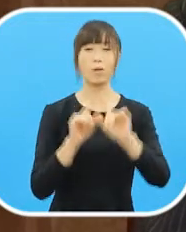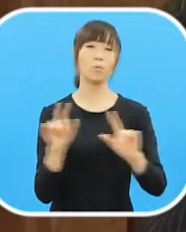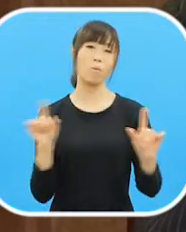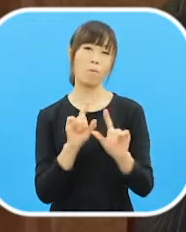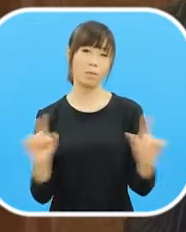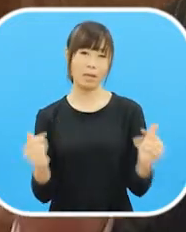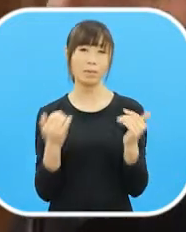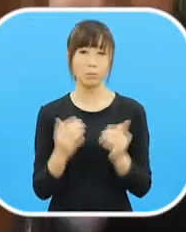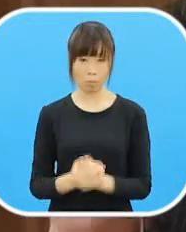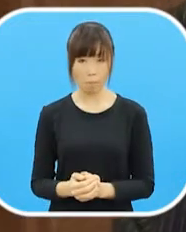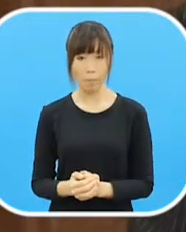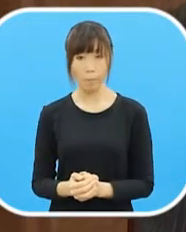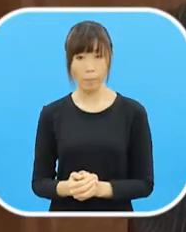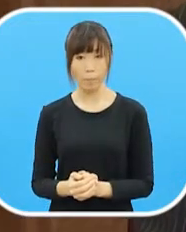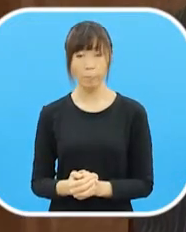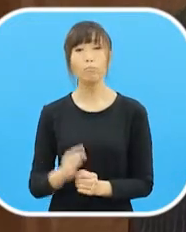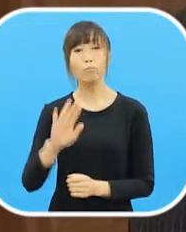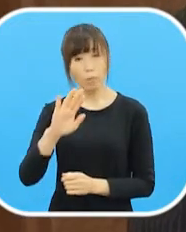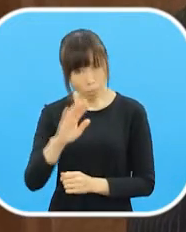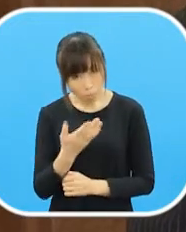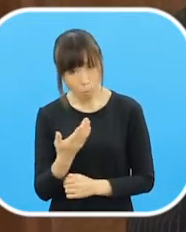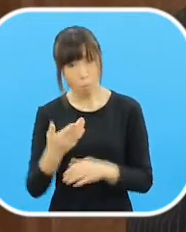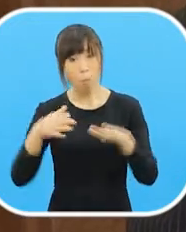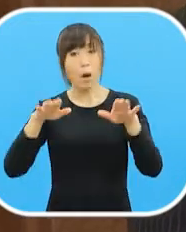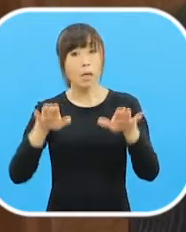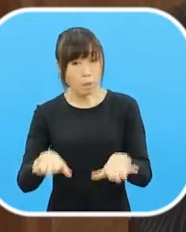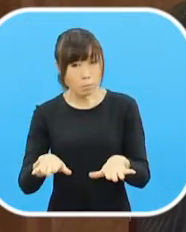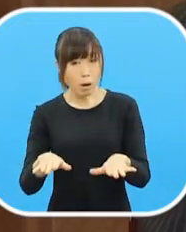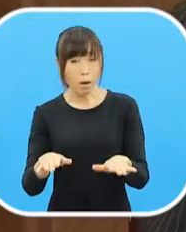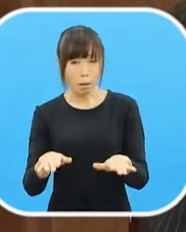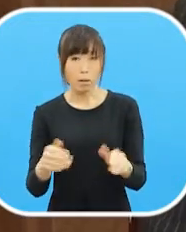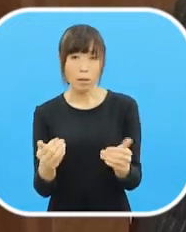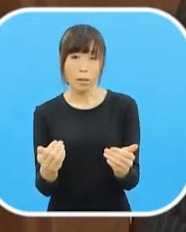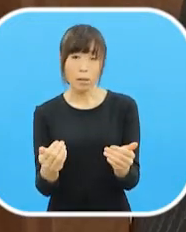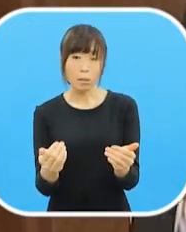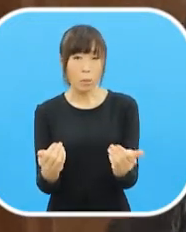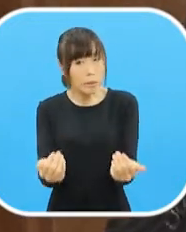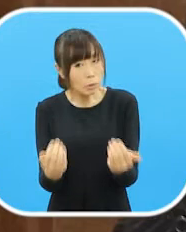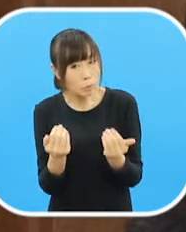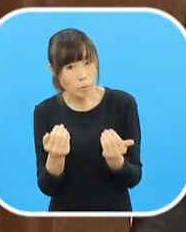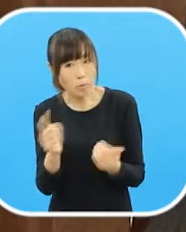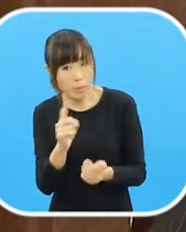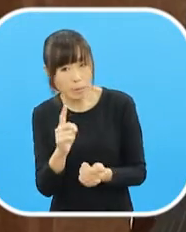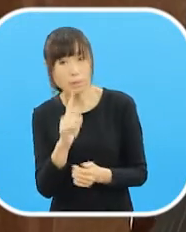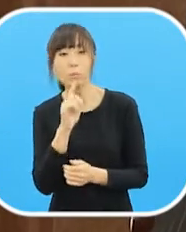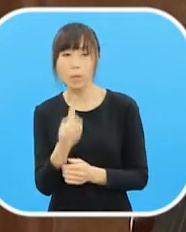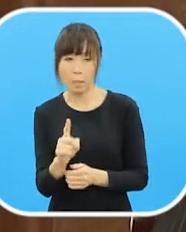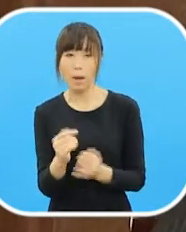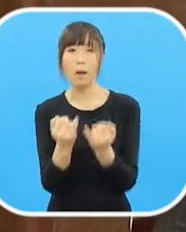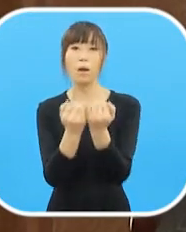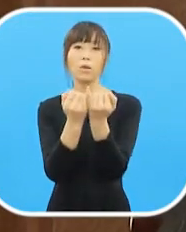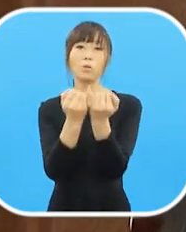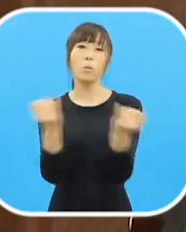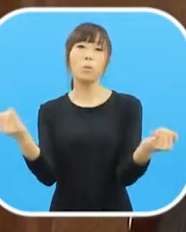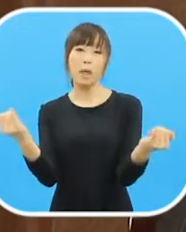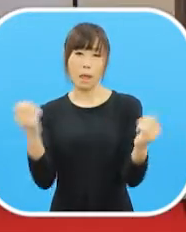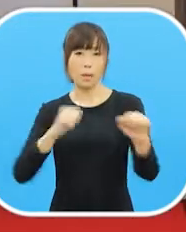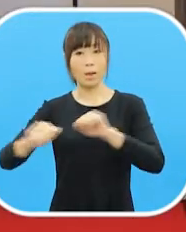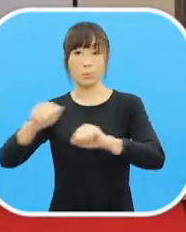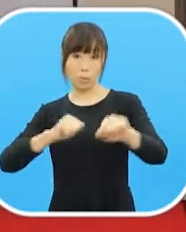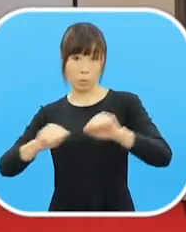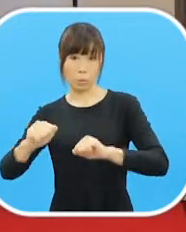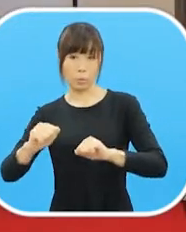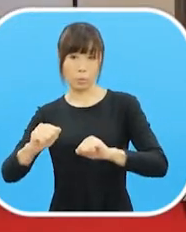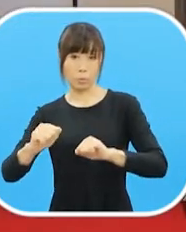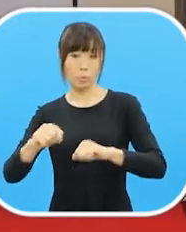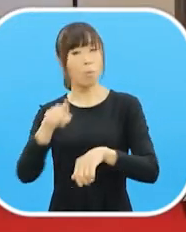ただなんかね、やっぱり今にしてみれば、今女性のね、活躍って言ってた、